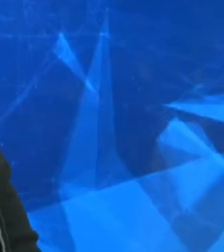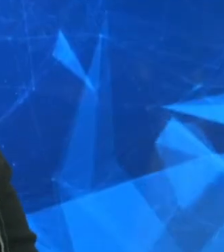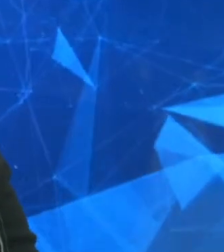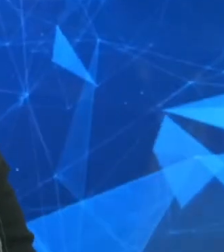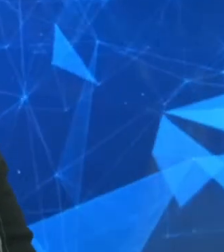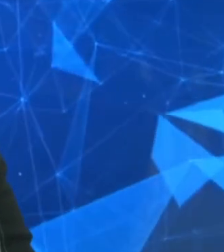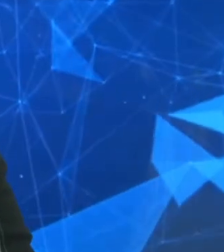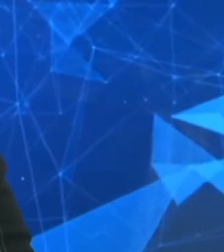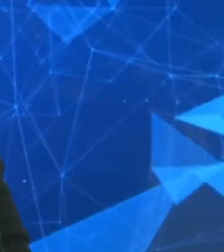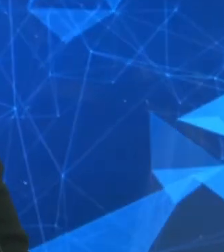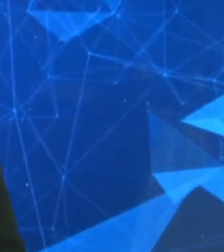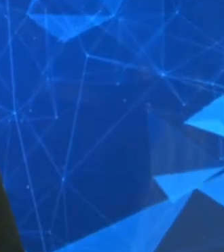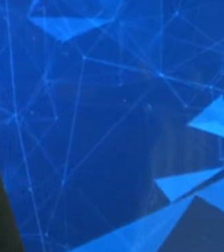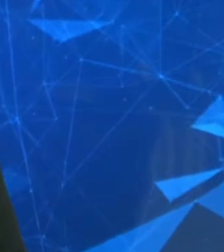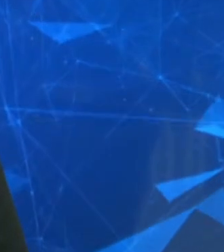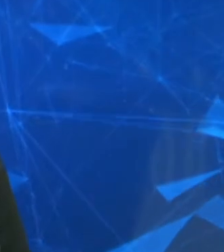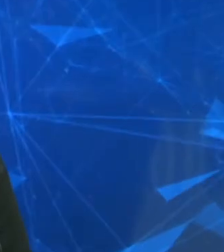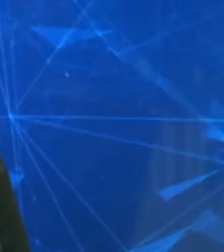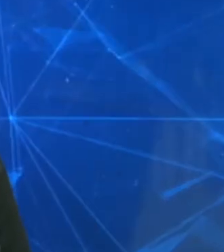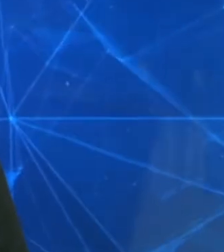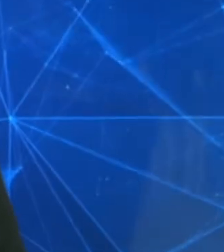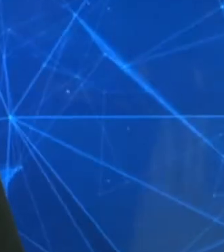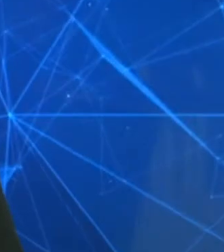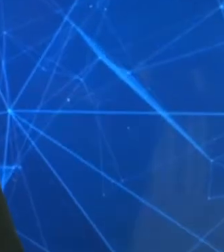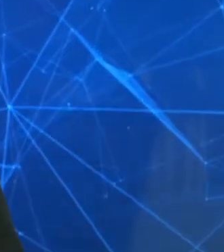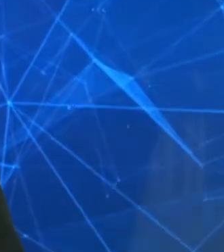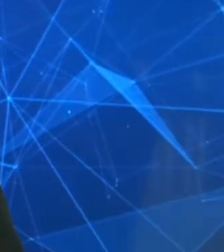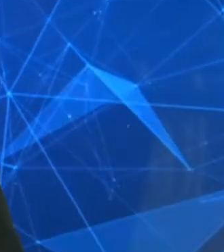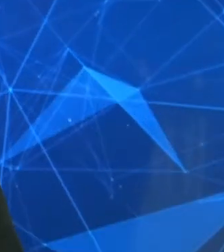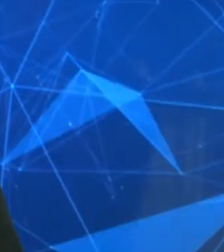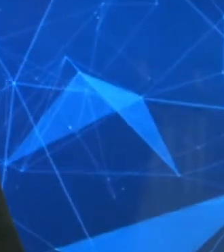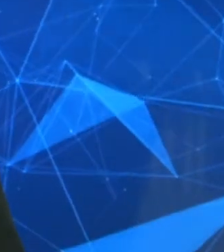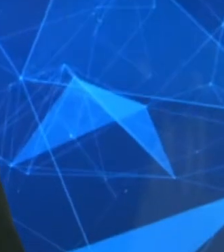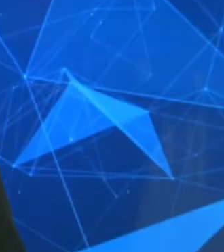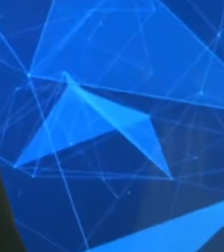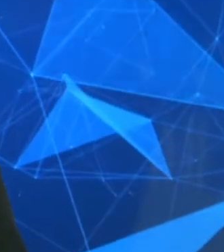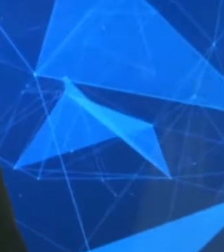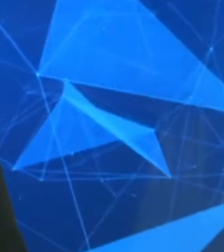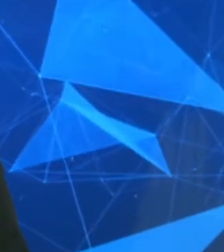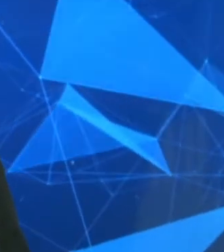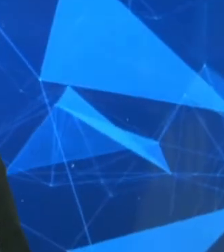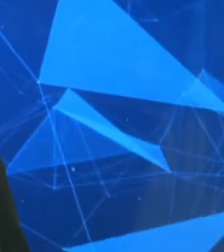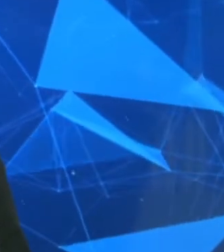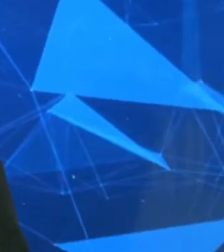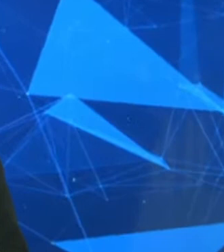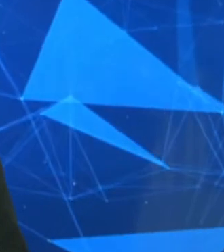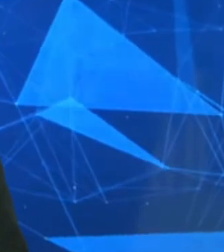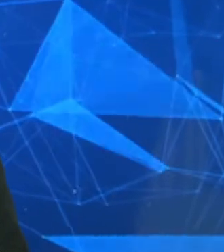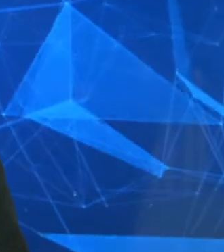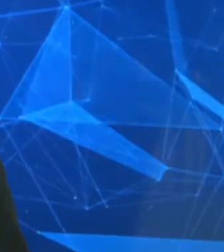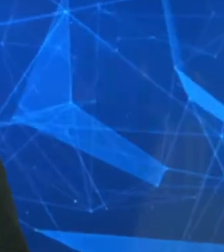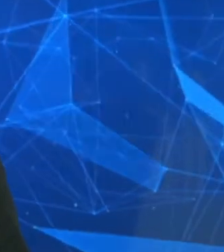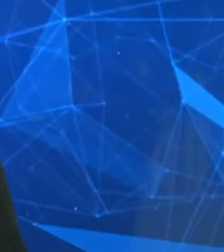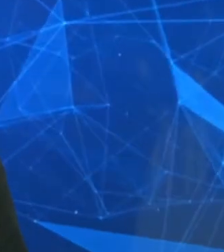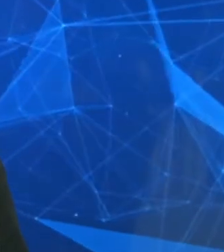καιρικών φαινομένων σε περιοχές της Βόρειας Ελλάδας. Ο Διευθυντής Υπηρεσιών Πολιτικής Προστασίας Χαράλαμπος Στεριάδης είναι στην τηλεφωνική μας γραμμή. Κύριε Στεριάδη,